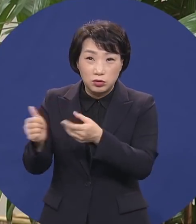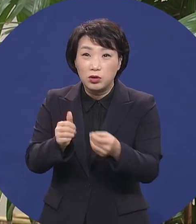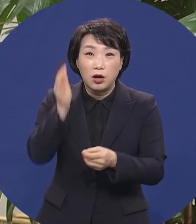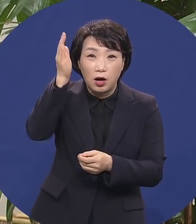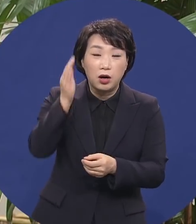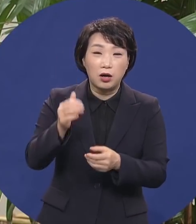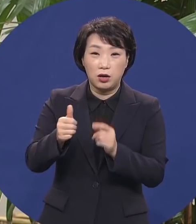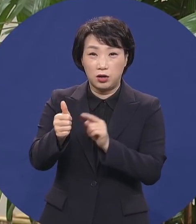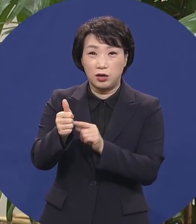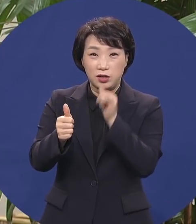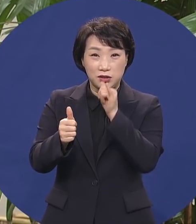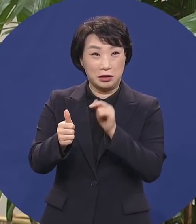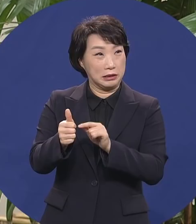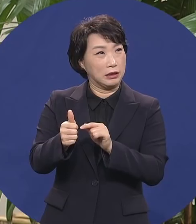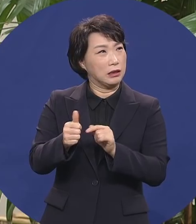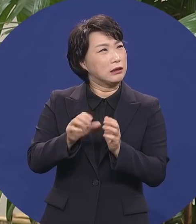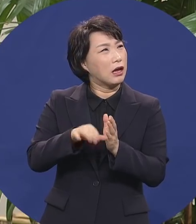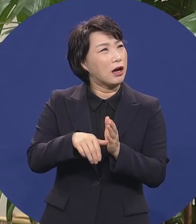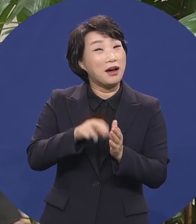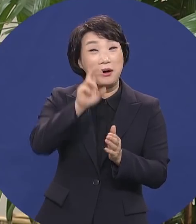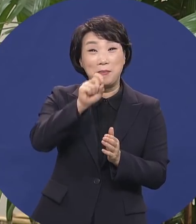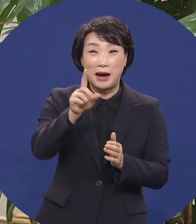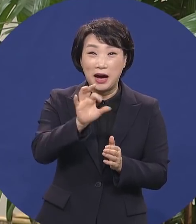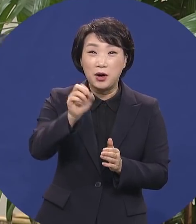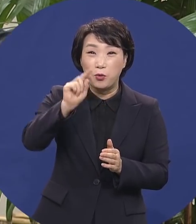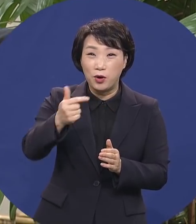오셔서 망원동에서 집회할 때